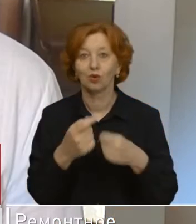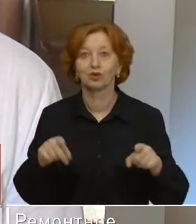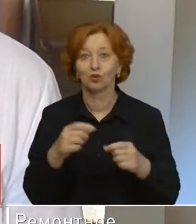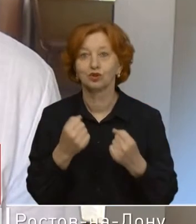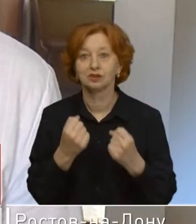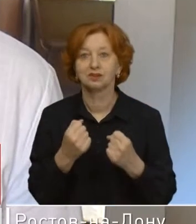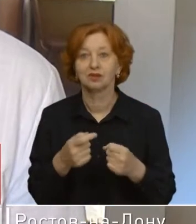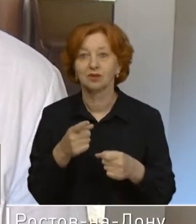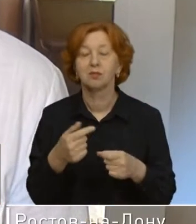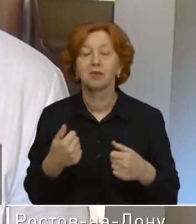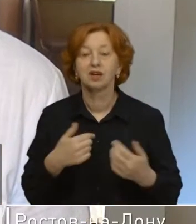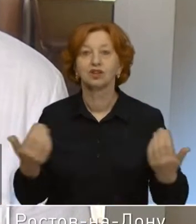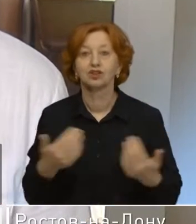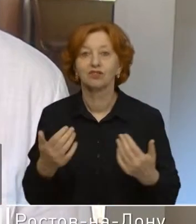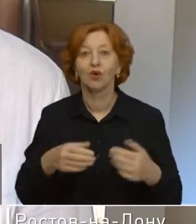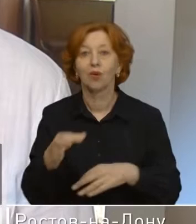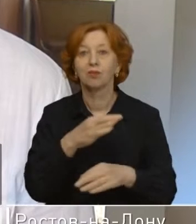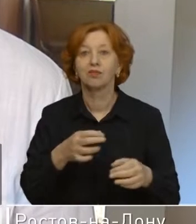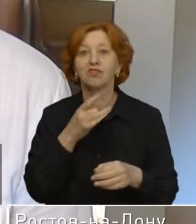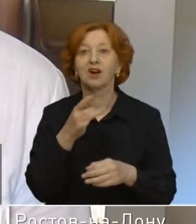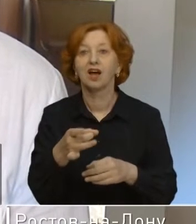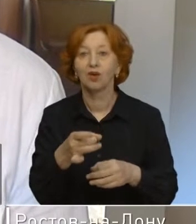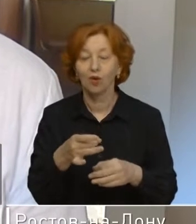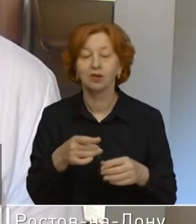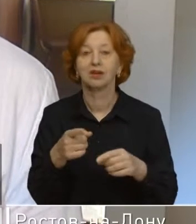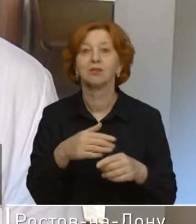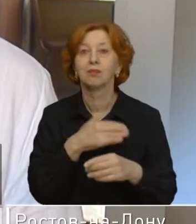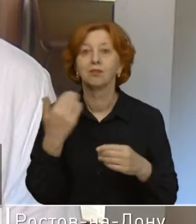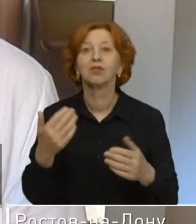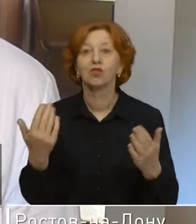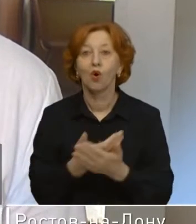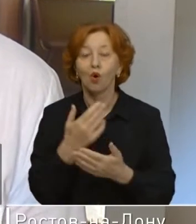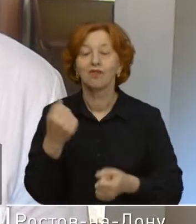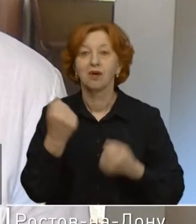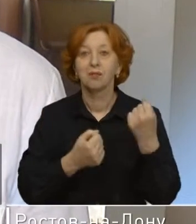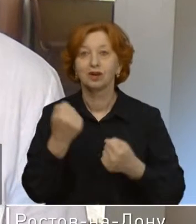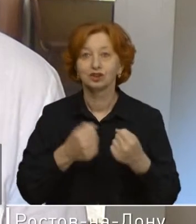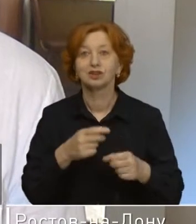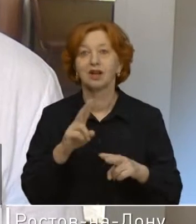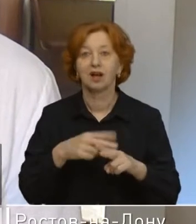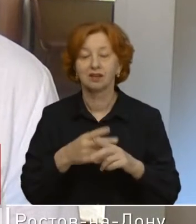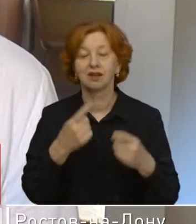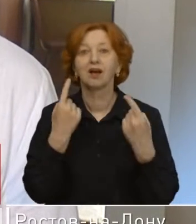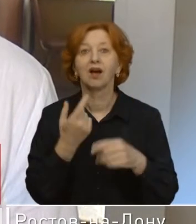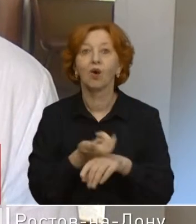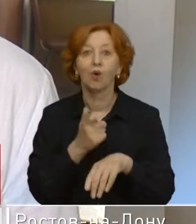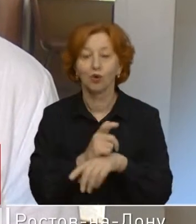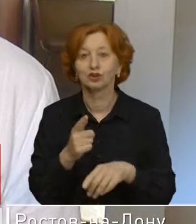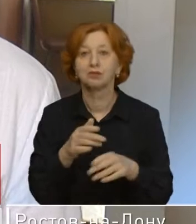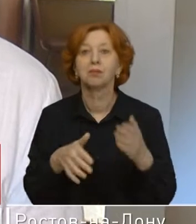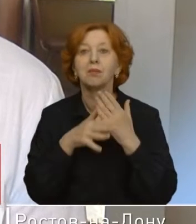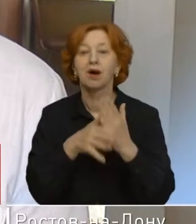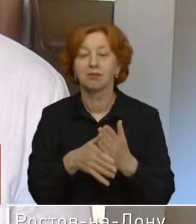здоровья. Мы живем отдаленно, поэтому новая машина, карета скорой помощи, конечно, очень важна